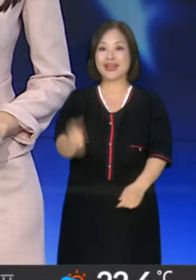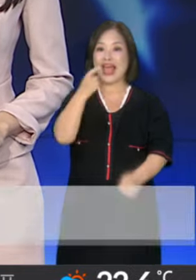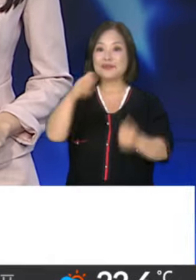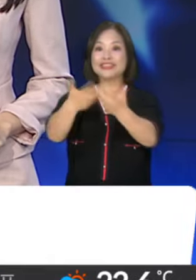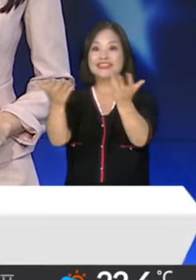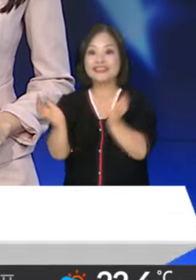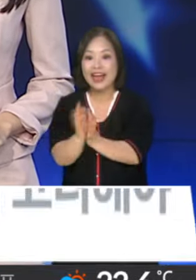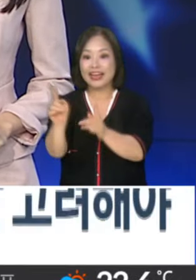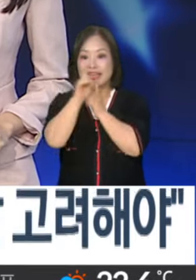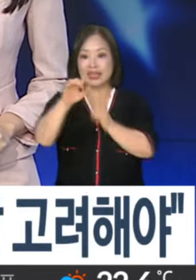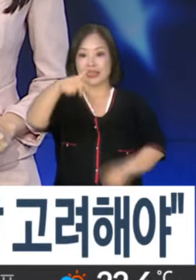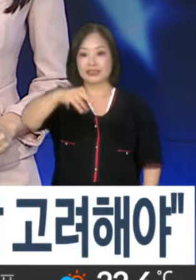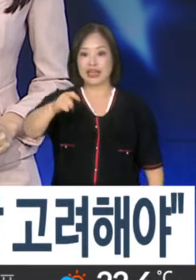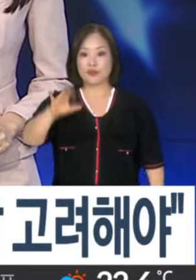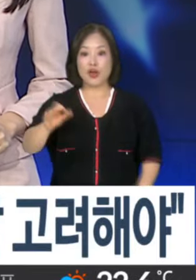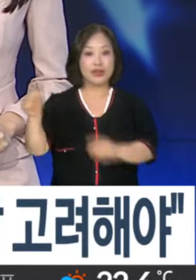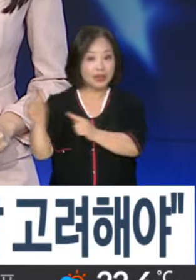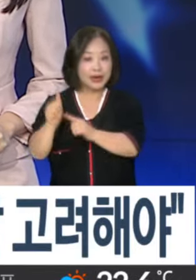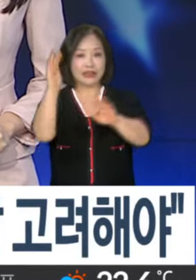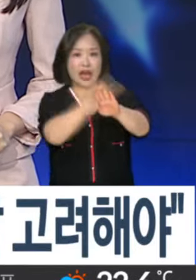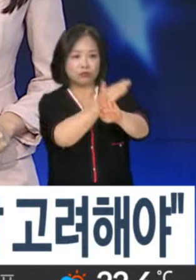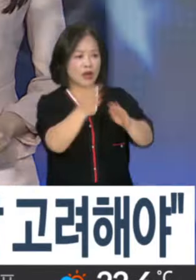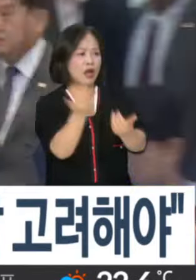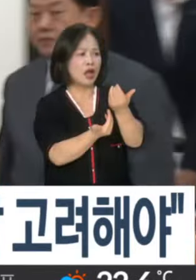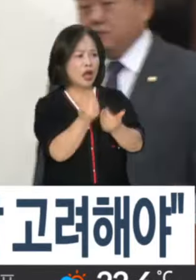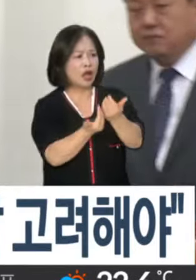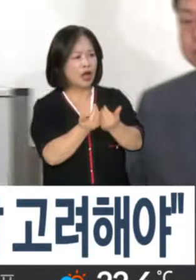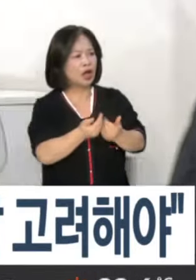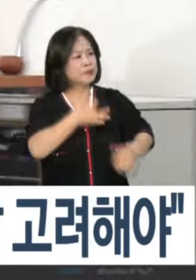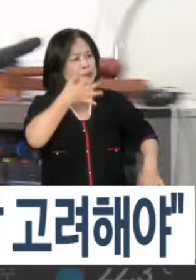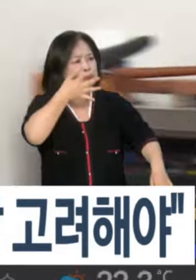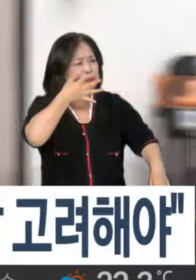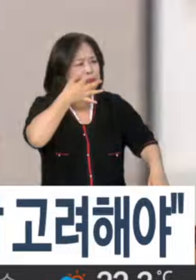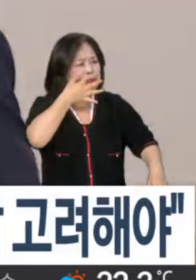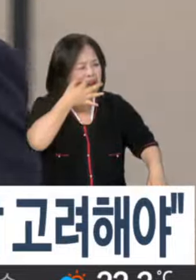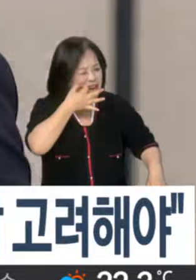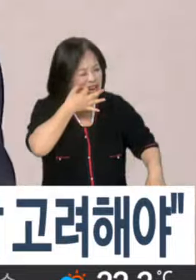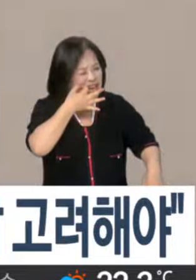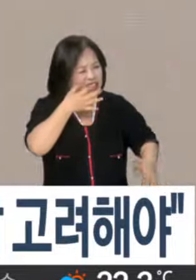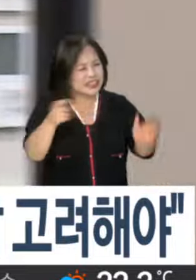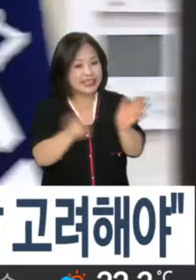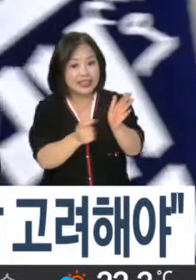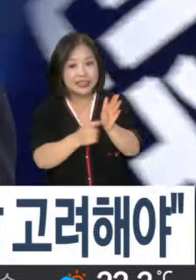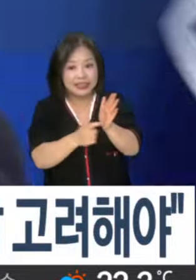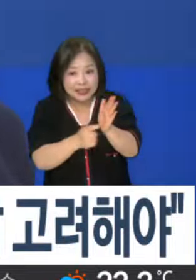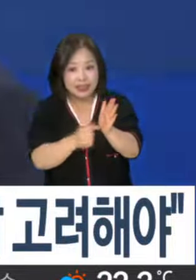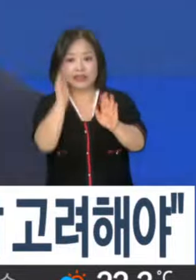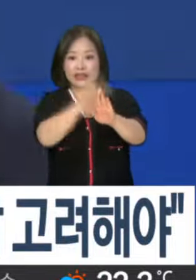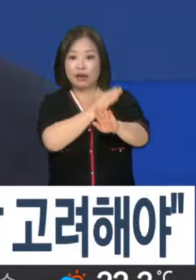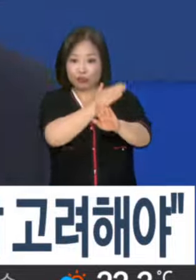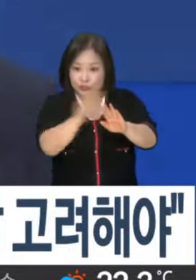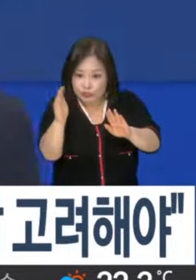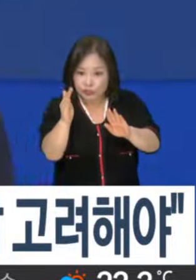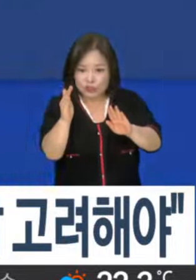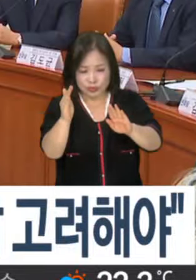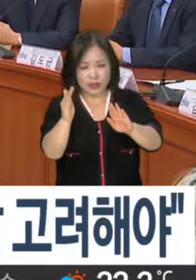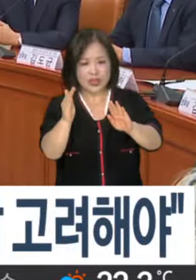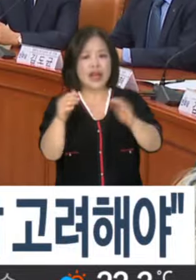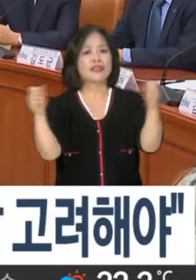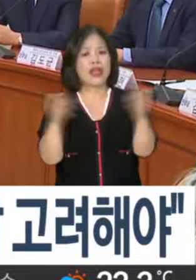더불어민주당 이재명 대표가 남북간 갈등이 격화되는 상황을 두고 긴급 남북 당국 회담 필요성을